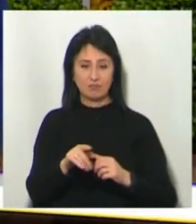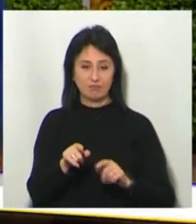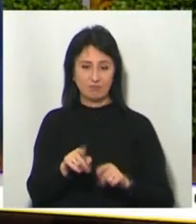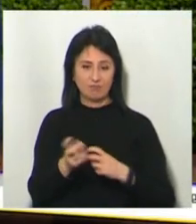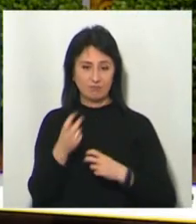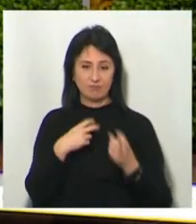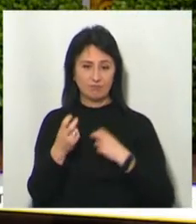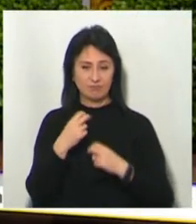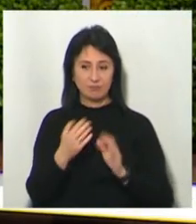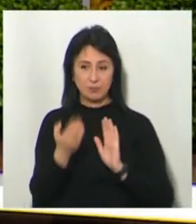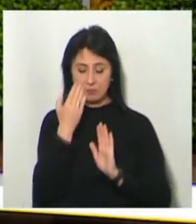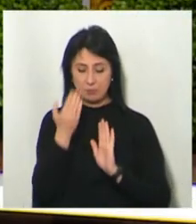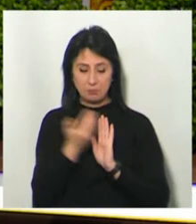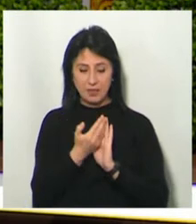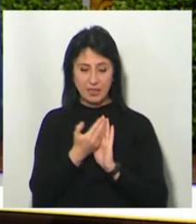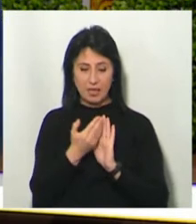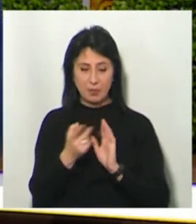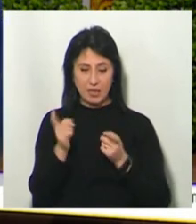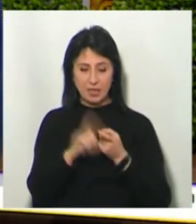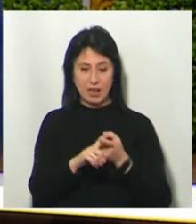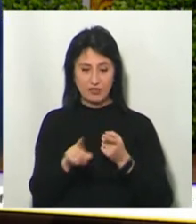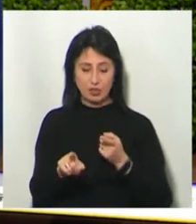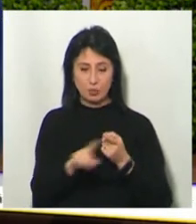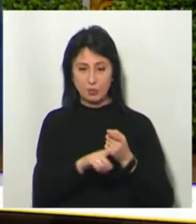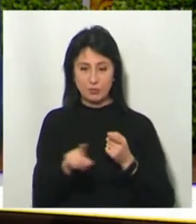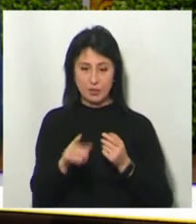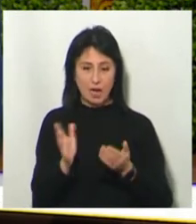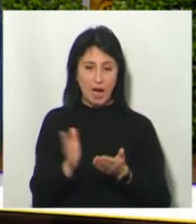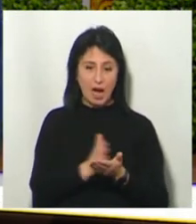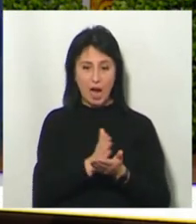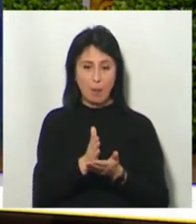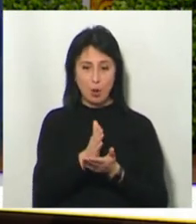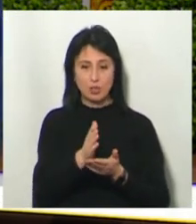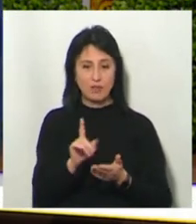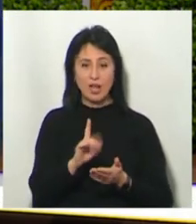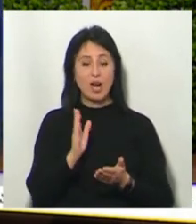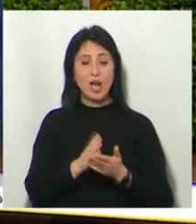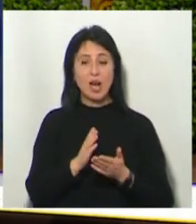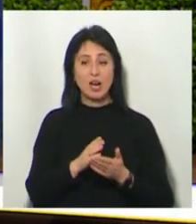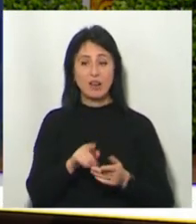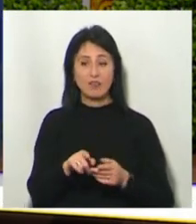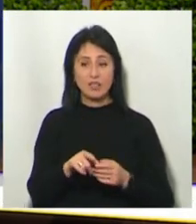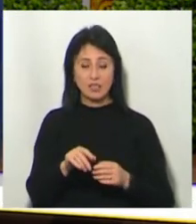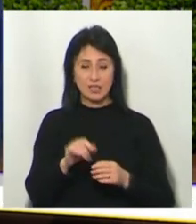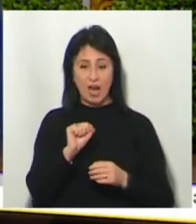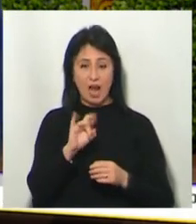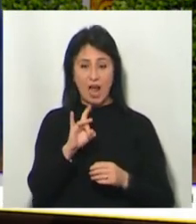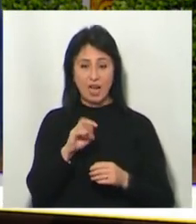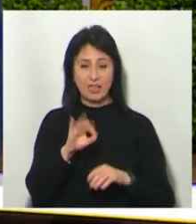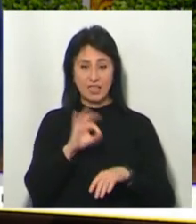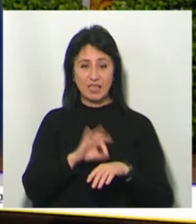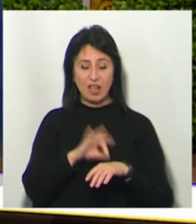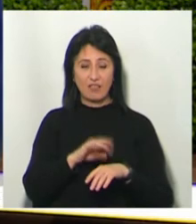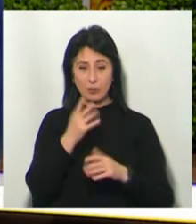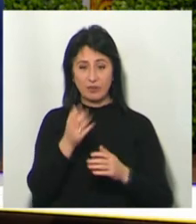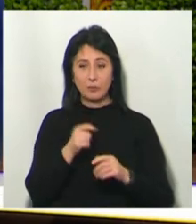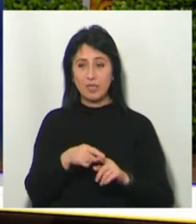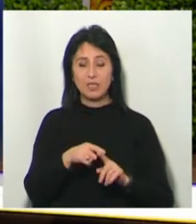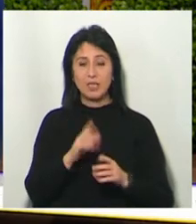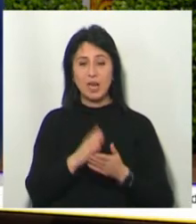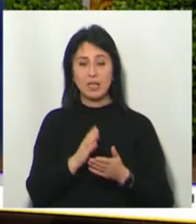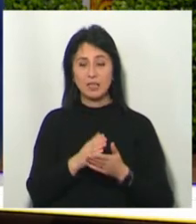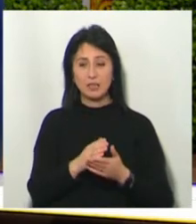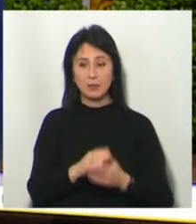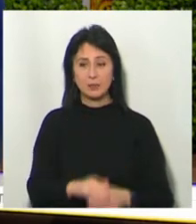და პირდაპირო დავაკავშიროთ იმ გამოსავალთან, რასაც ჩვენ პოდაგრული ართრიტით დაავადებულ პაციენტებში ვიღებთ. ეს